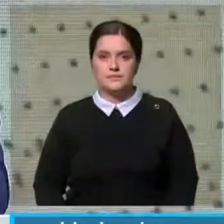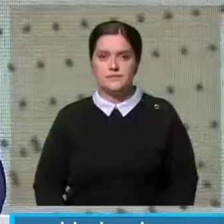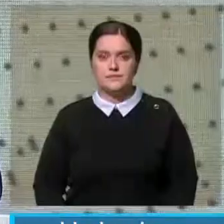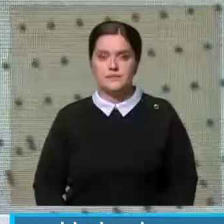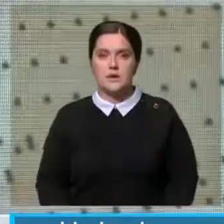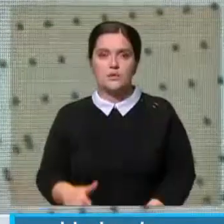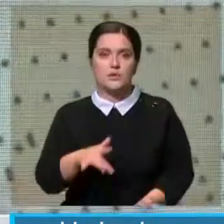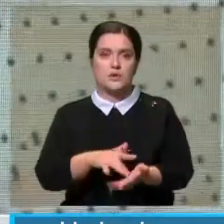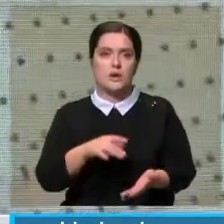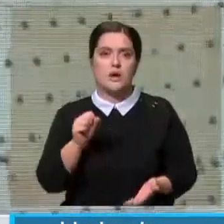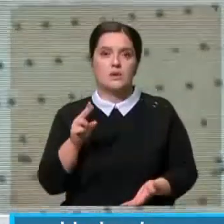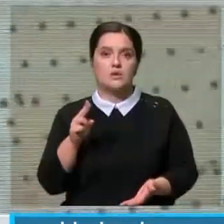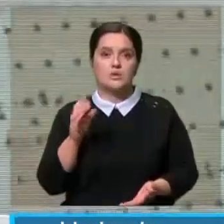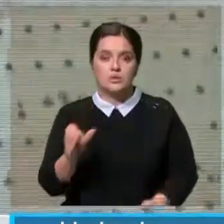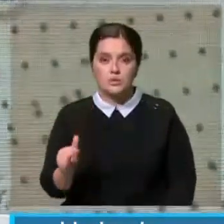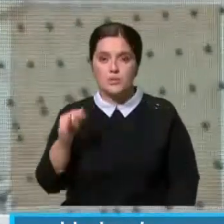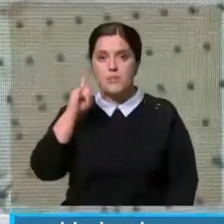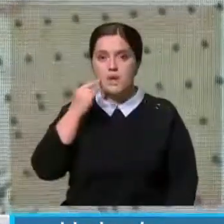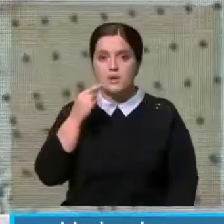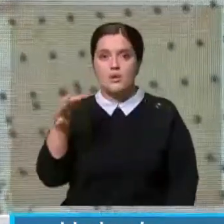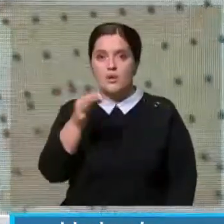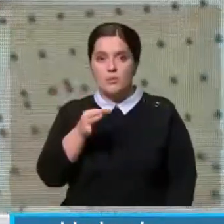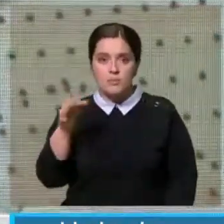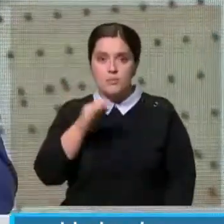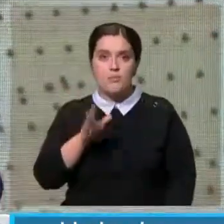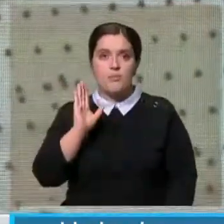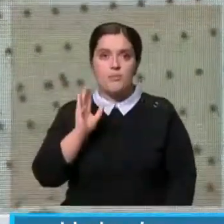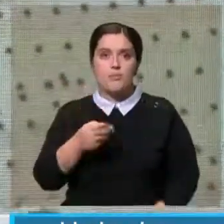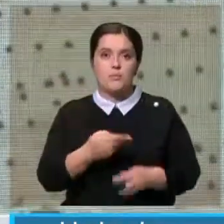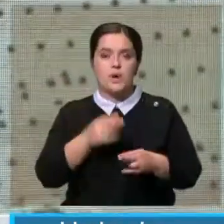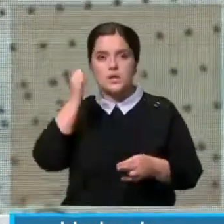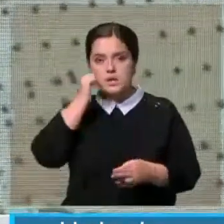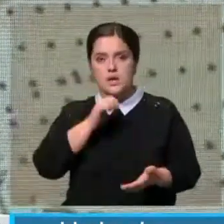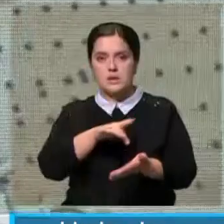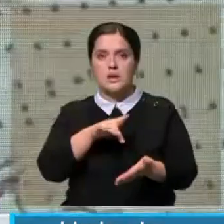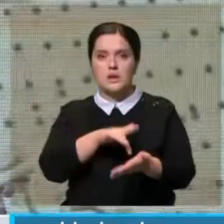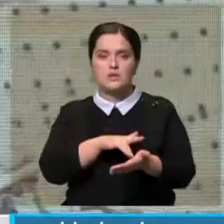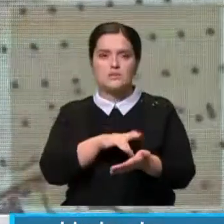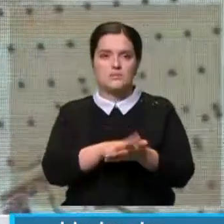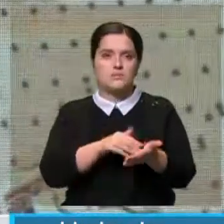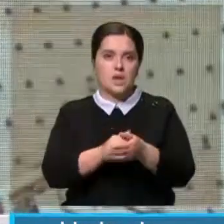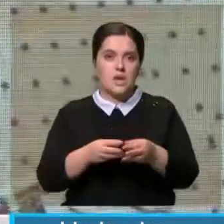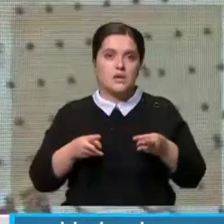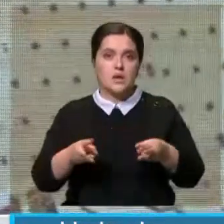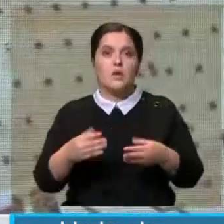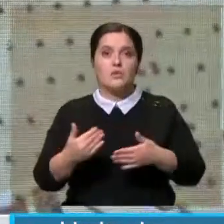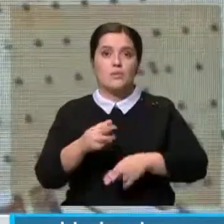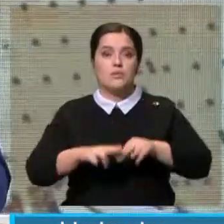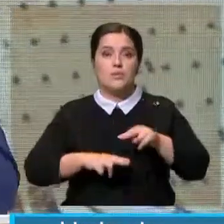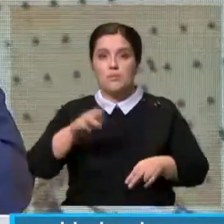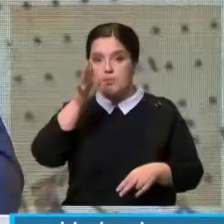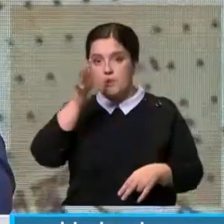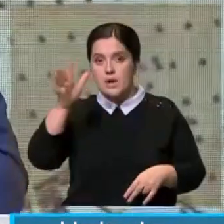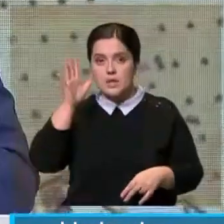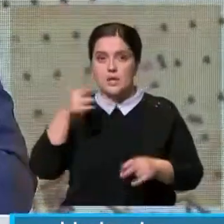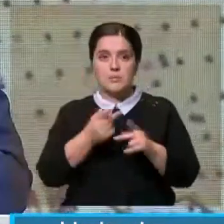А жителям города Аксу в Павлодарской области будущую зиму предстоит пережить со старой изношенной городской котельной. Новую начали строить 5 лет назад,